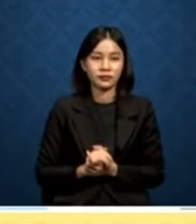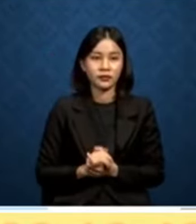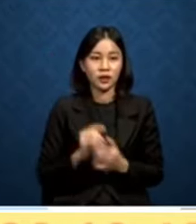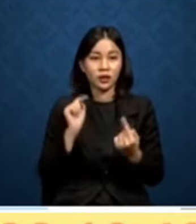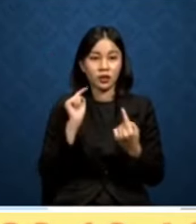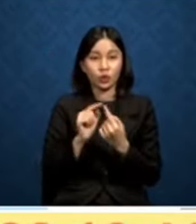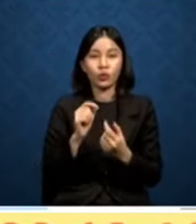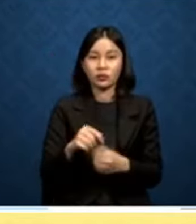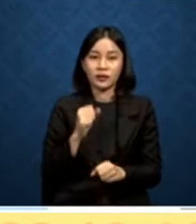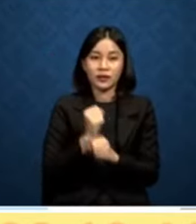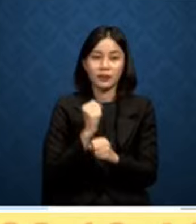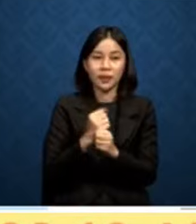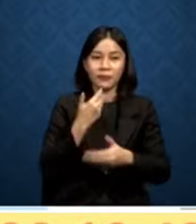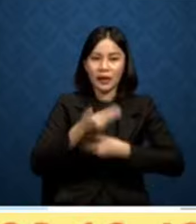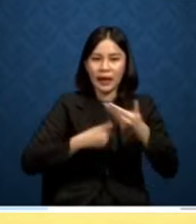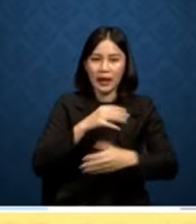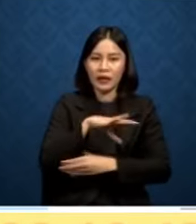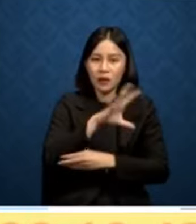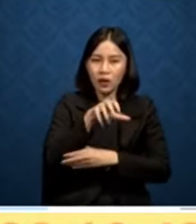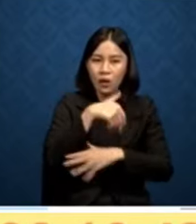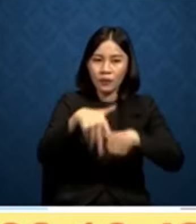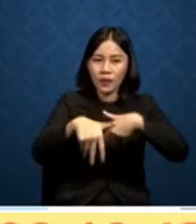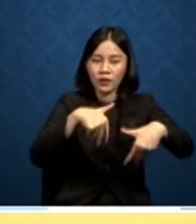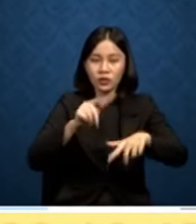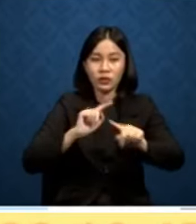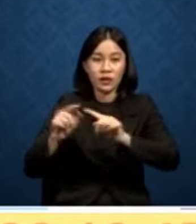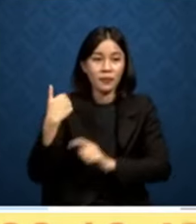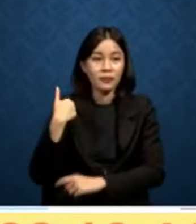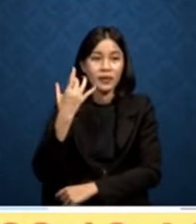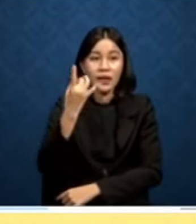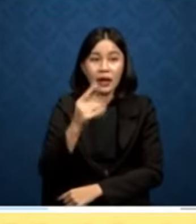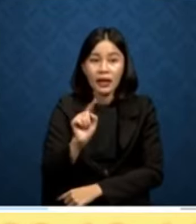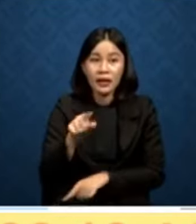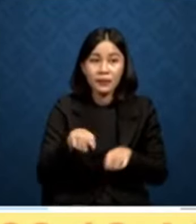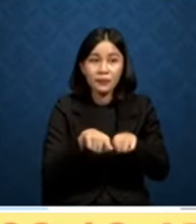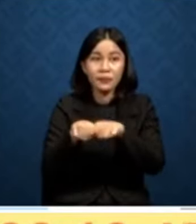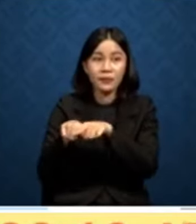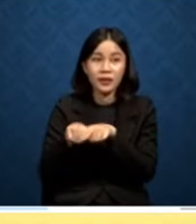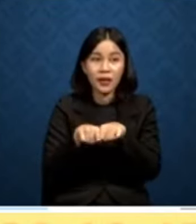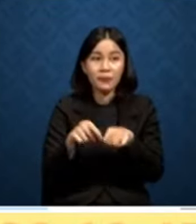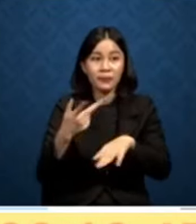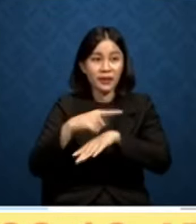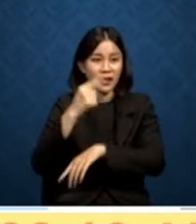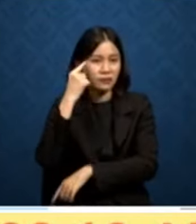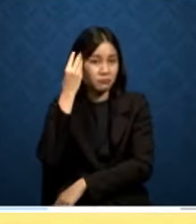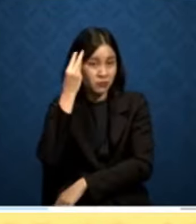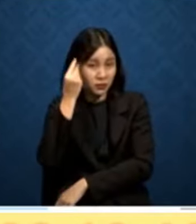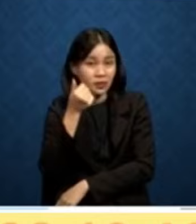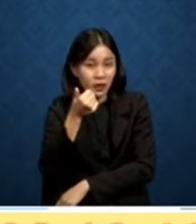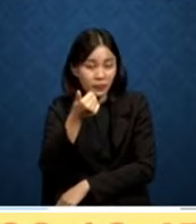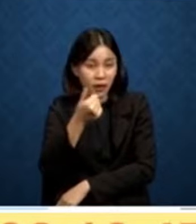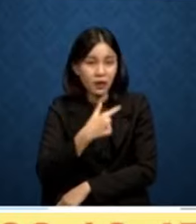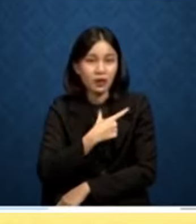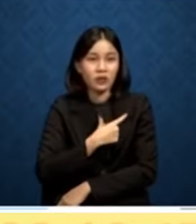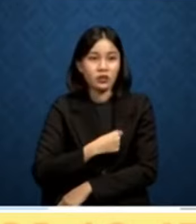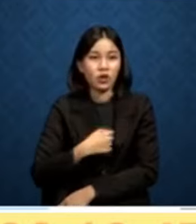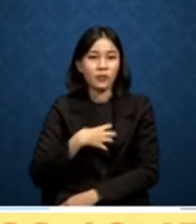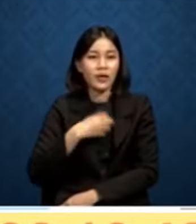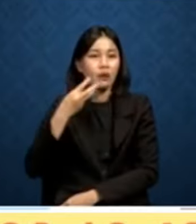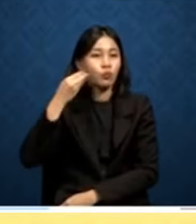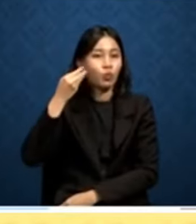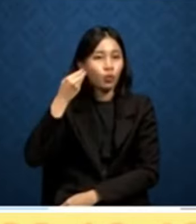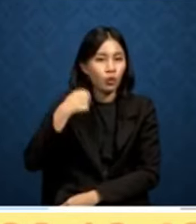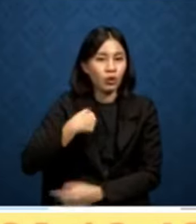ุรกิหลอกรวมประชาชนมัจะมอะไรครั มีอะไรเหมอนก ท่านประทานดวไดไครับเขาชอบจะอวดรวย